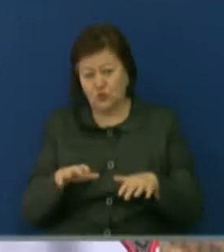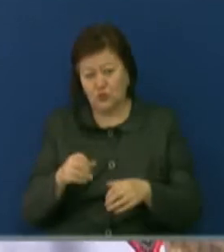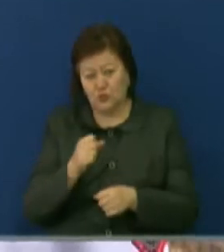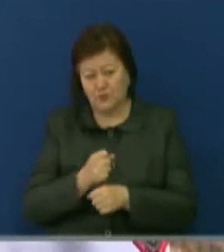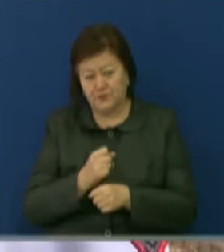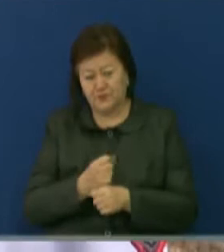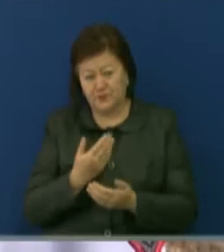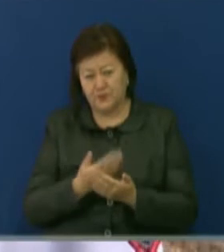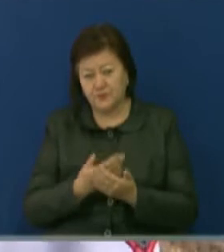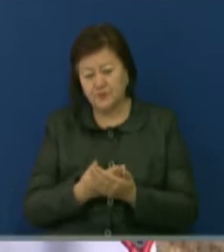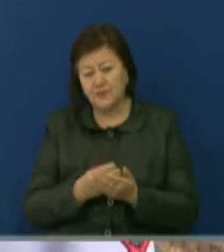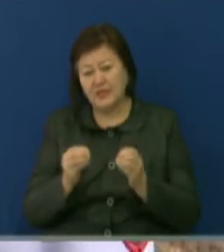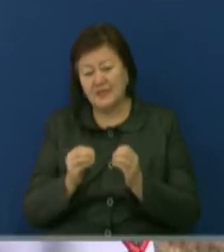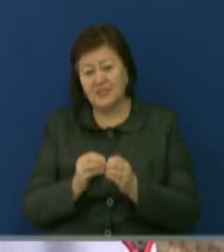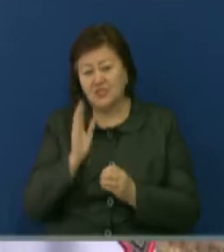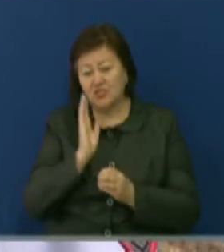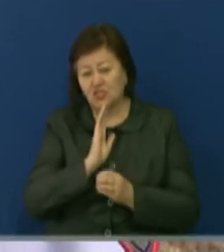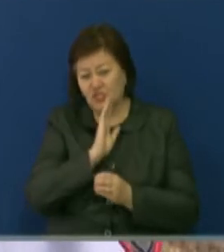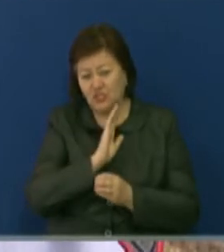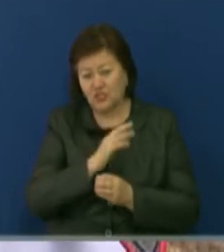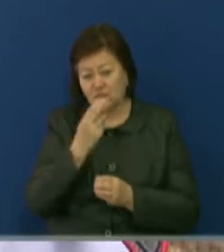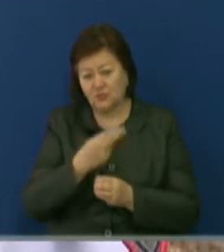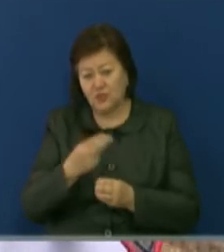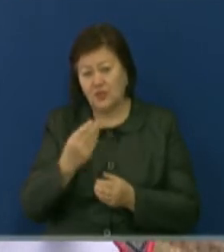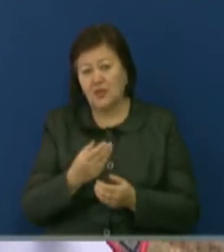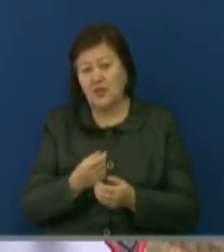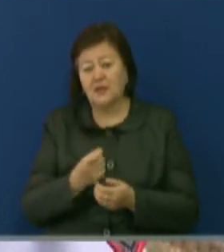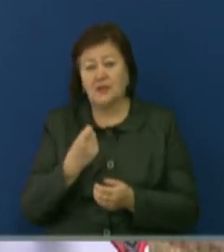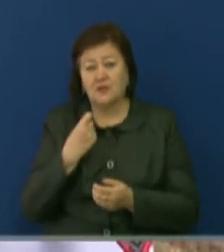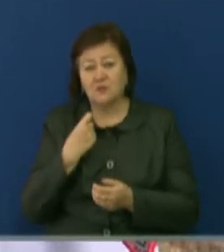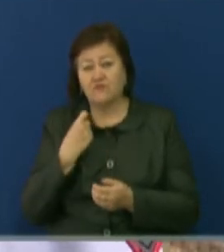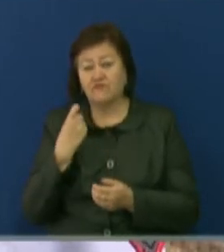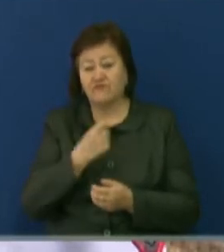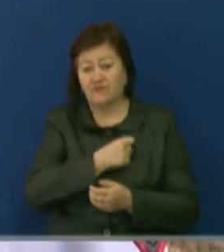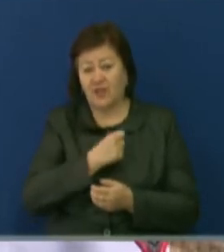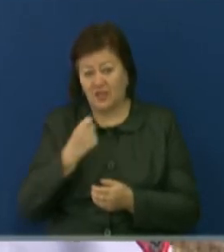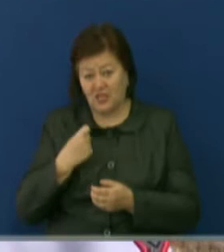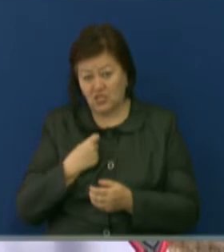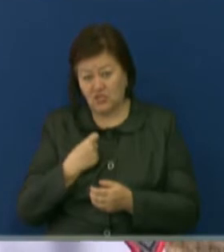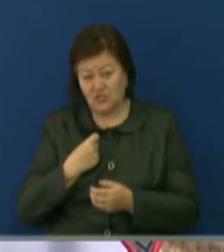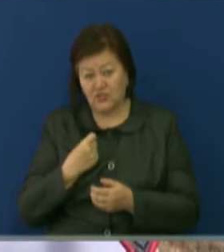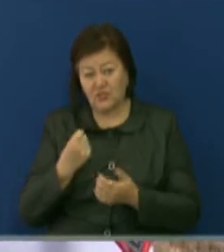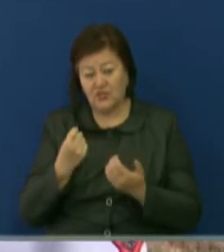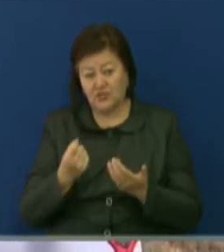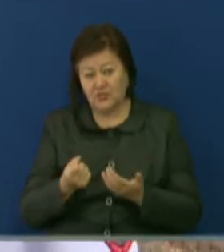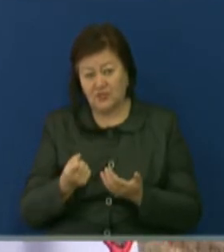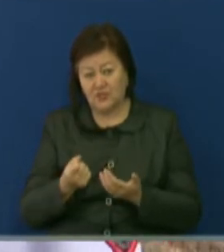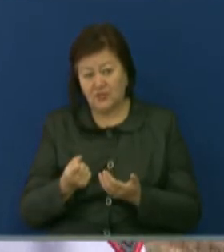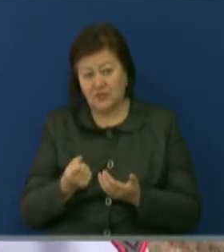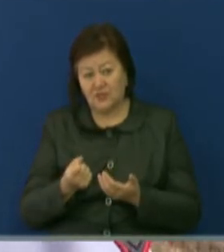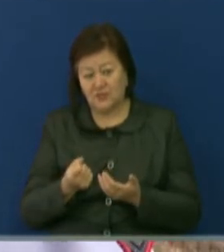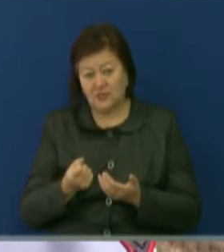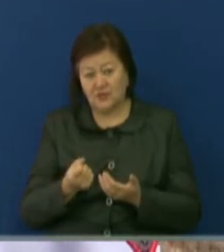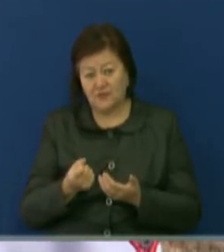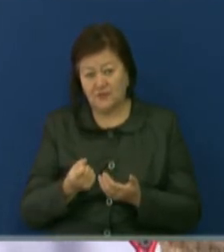әйел адам бар есепте тұрған. Алкоголик санаты бойынша есепте тұрады. Бүгін ғана мысалы 443-ші